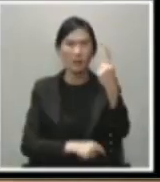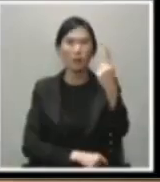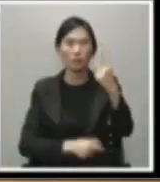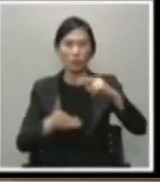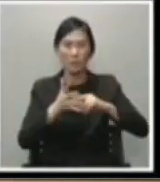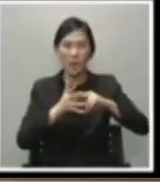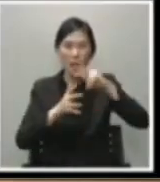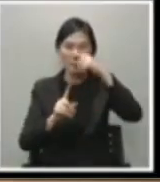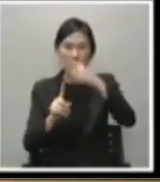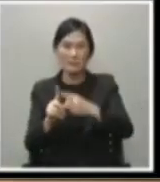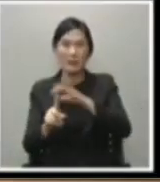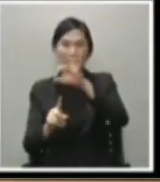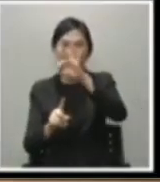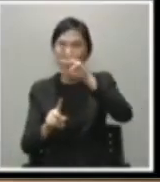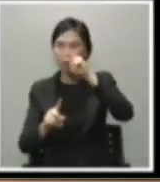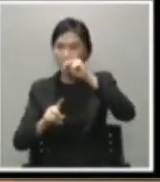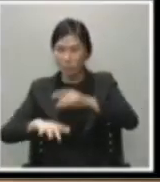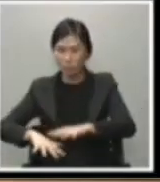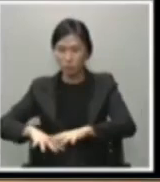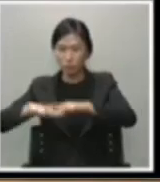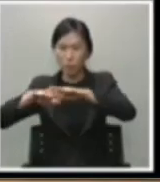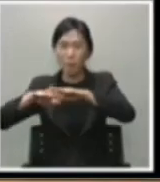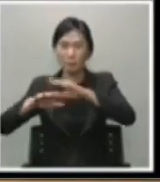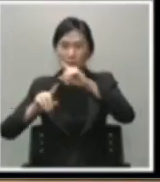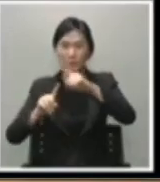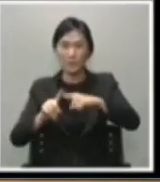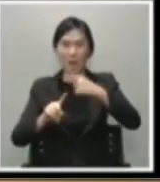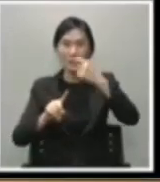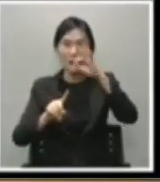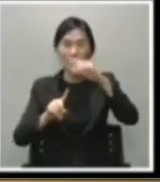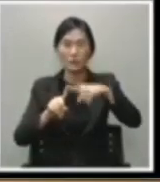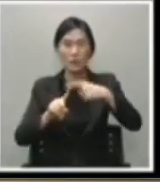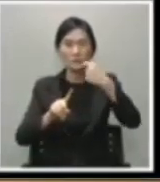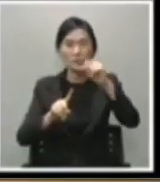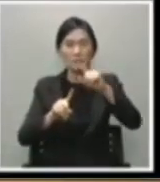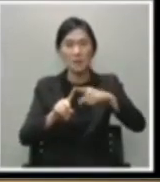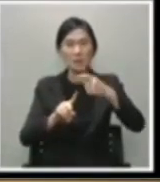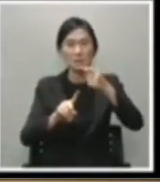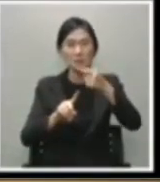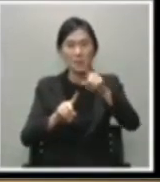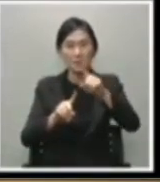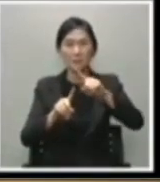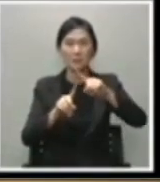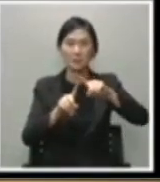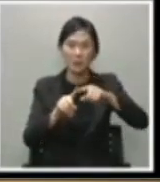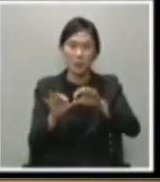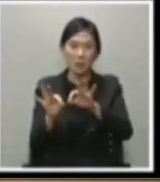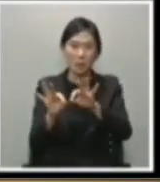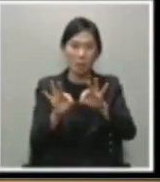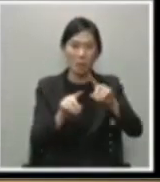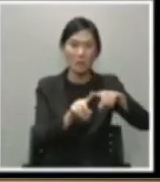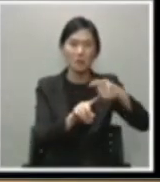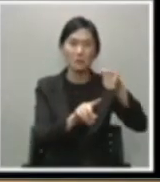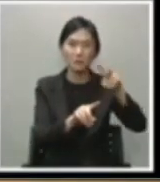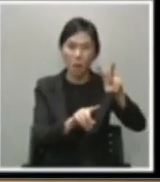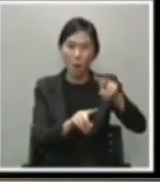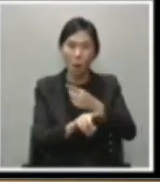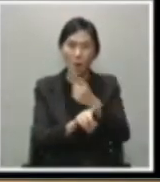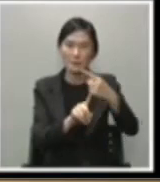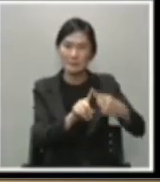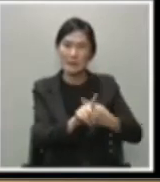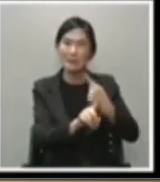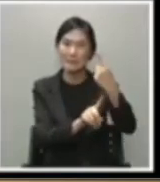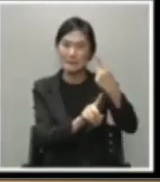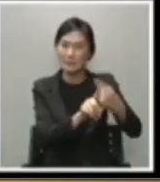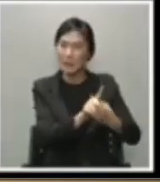งแต่เดือนกันยาครับกันยาตุลาพฤศจิกาเลื่อนไปเรื่อยๆครับกันยาตุลาพฤศจิกาธันวามกรากุมภา